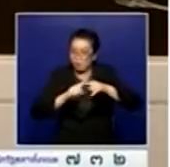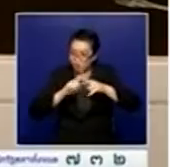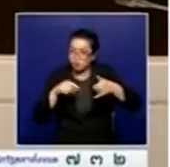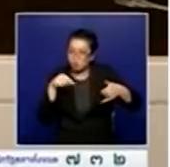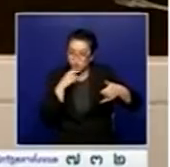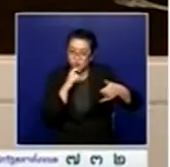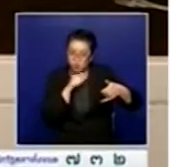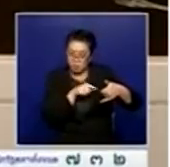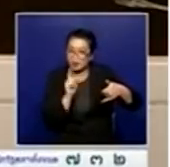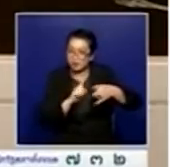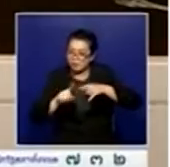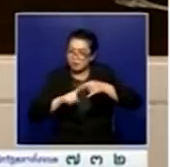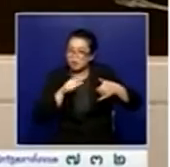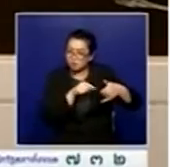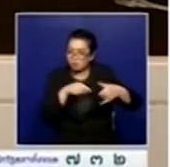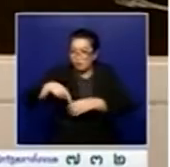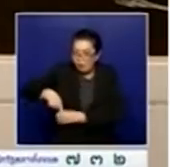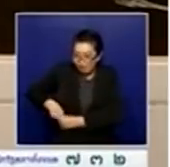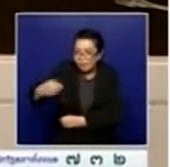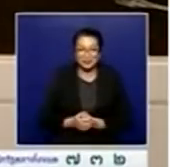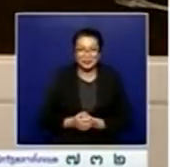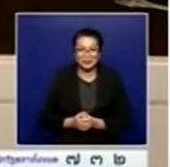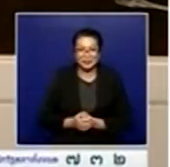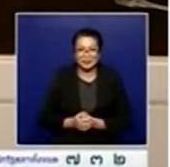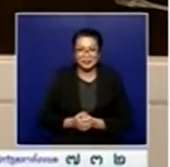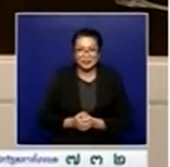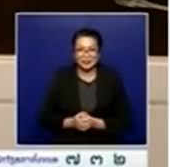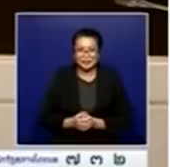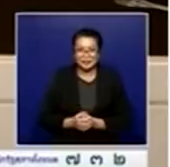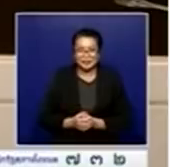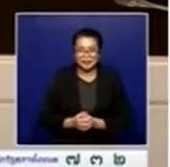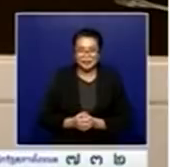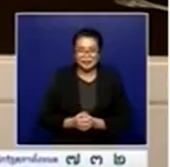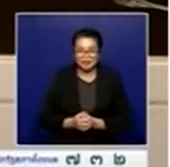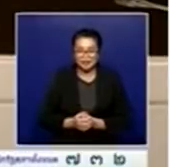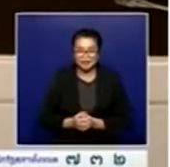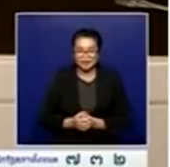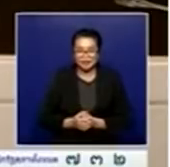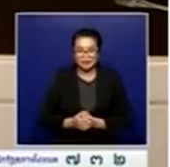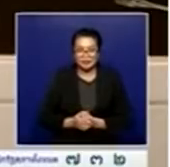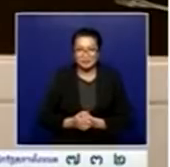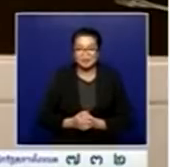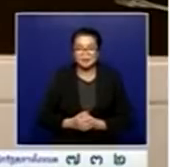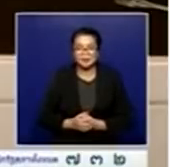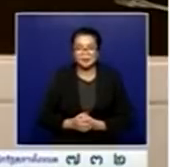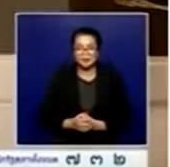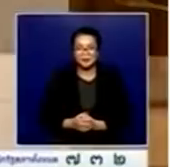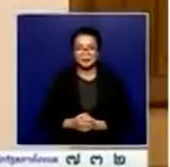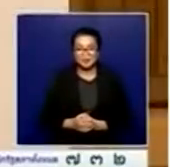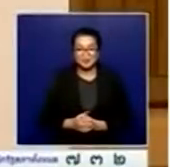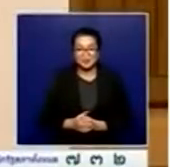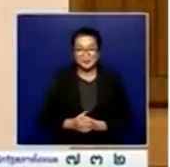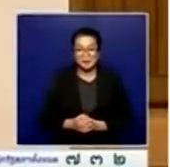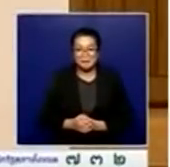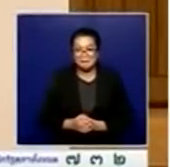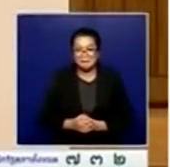ที่จะได้เสียงข้างมากเกิน 375ขาดเพื่อให้ยตินี้ผ่านแล้วไปสู่สหรัฐทำโดนวินิจฉัยในเรื่องนี้นะครับโอกาสความ